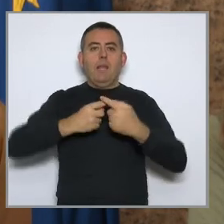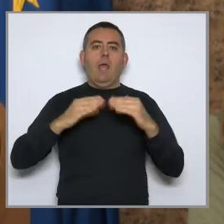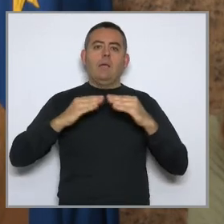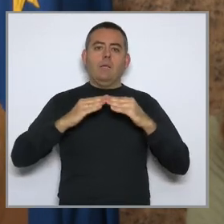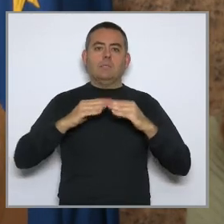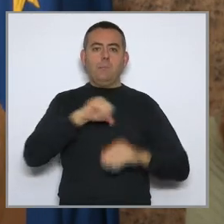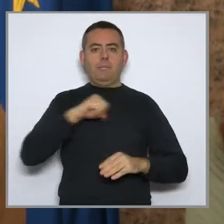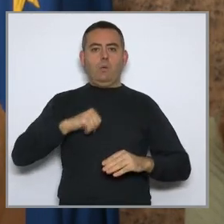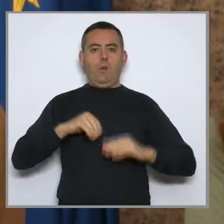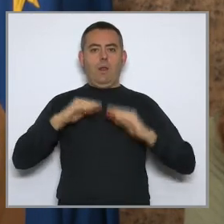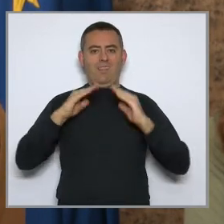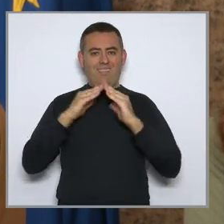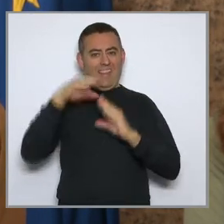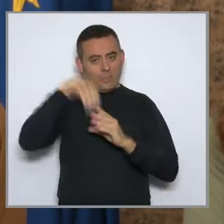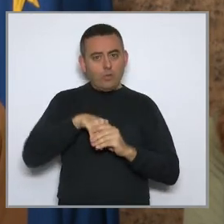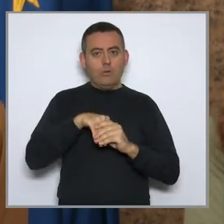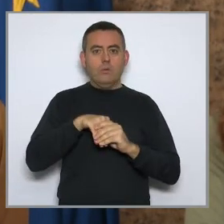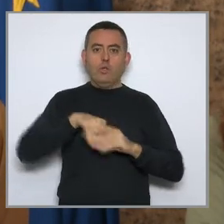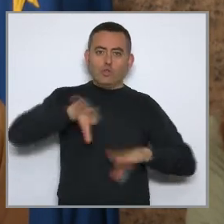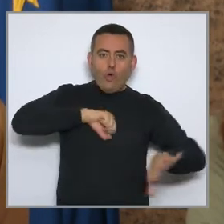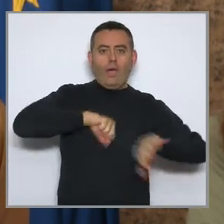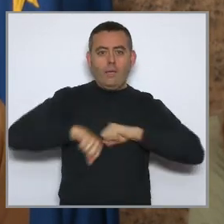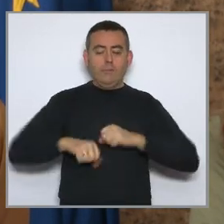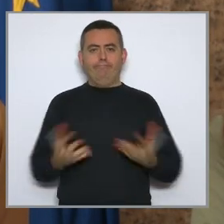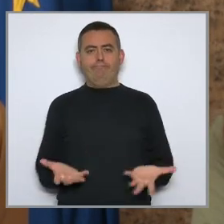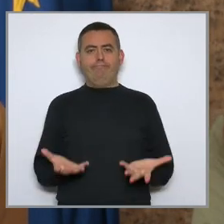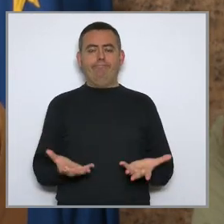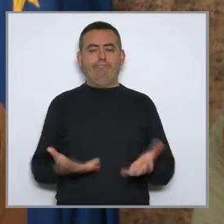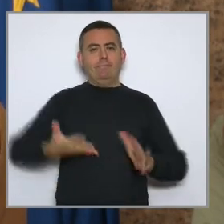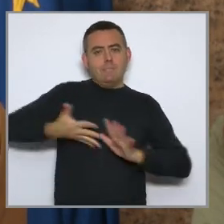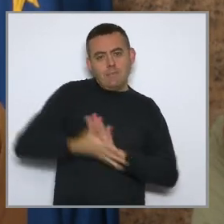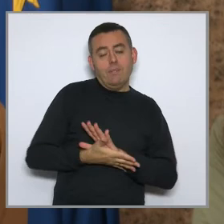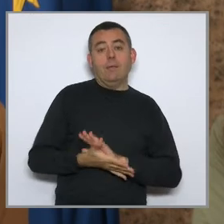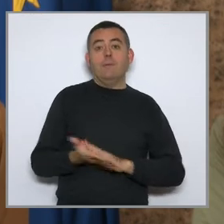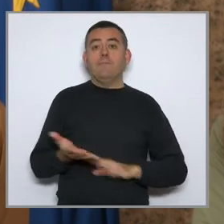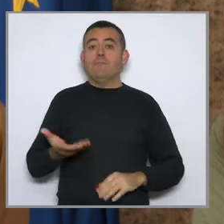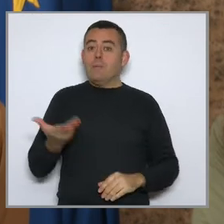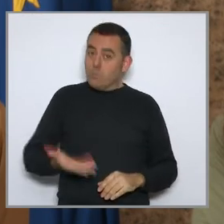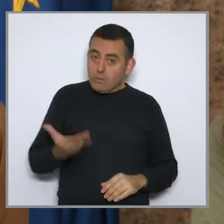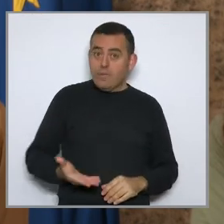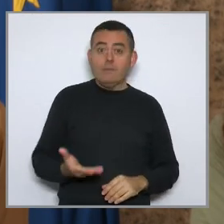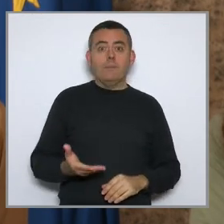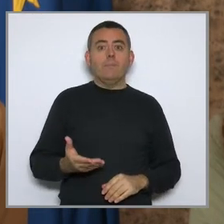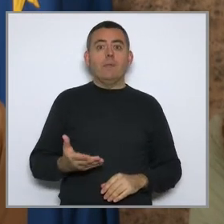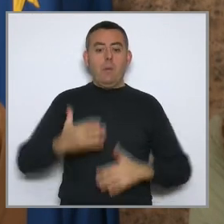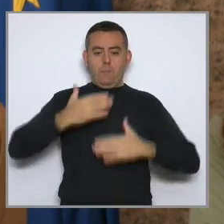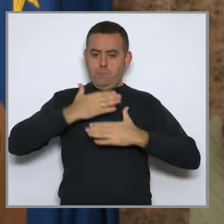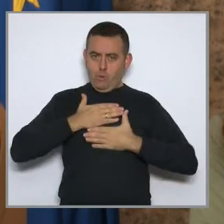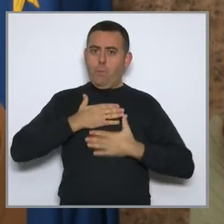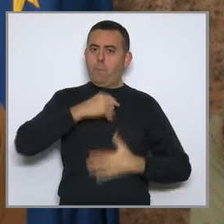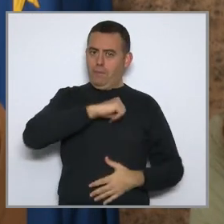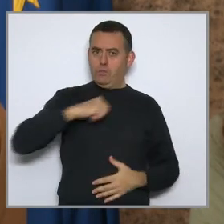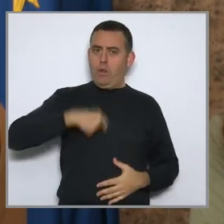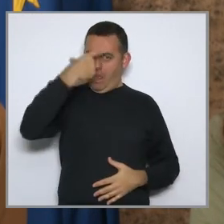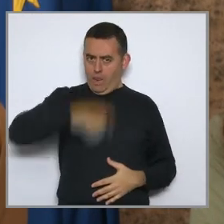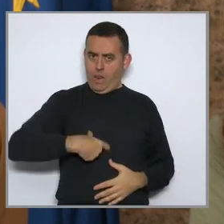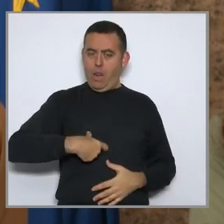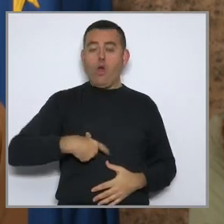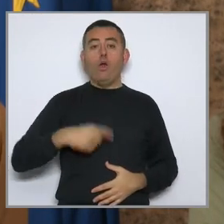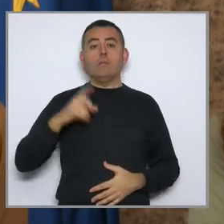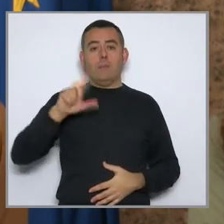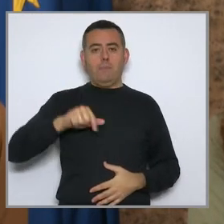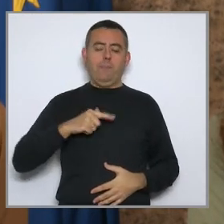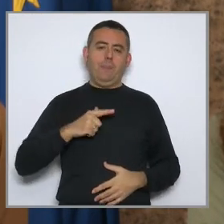individual. Però ja li dic, jo en absolut abdique de la responsabilitat de la Generalitat ni de la meva personal ni política. Per tant, jo